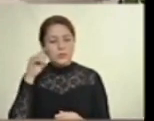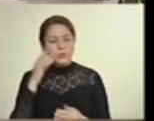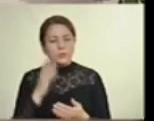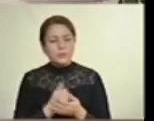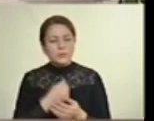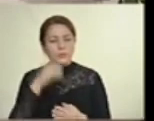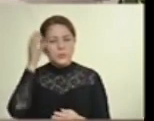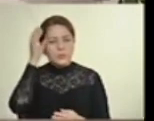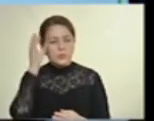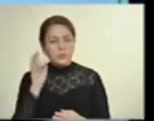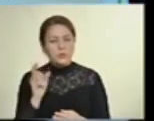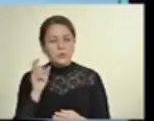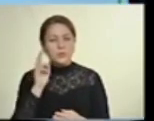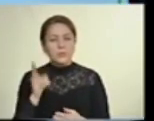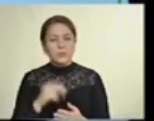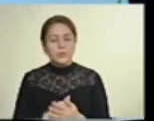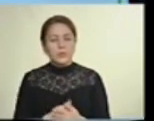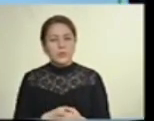kim?